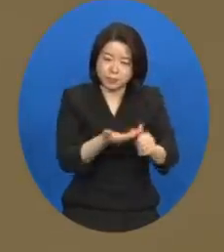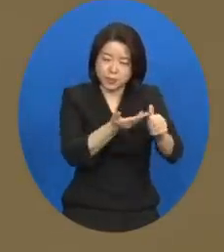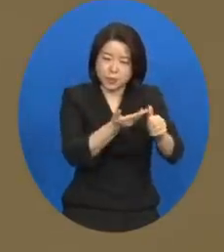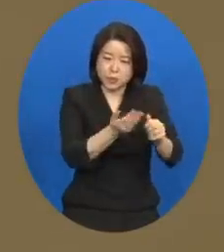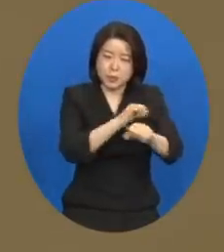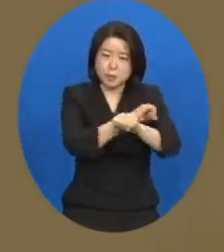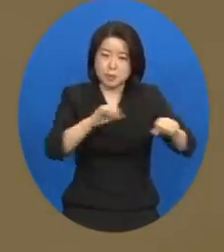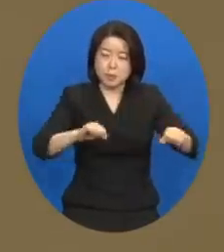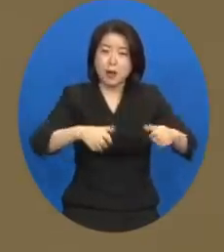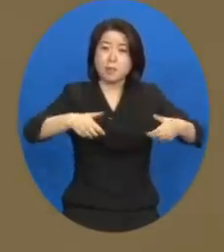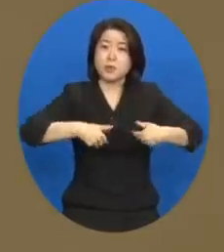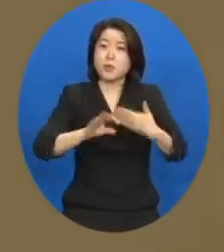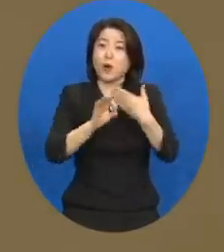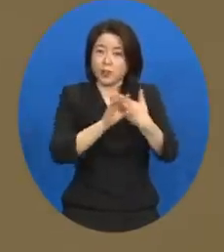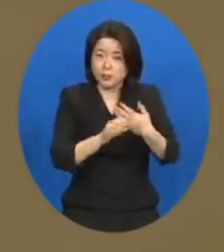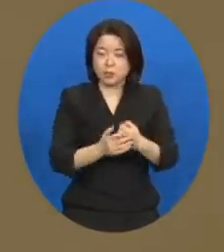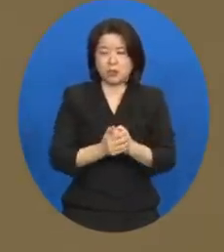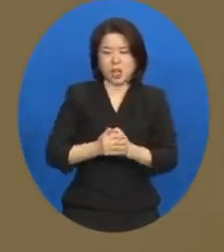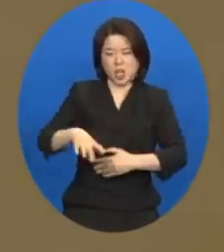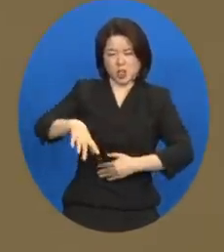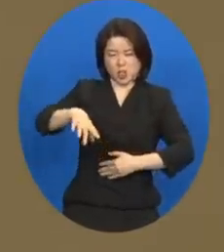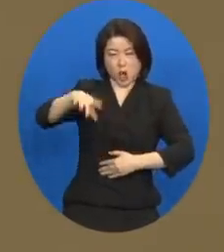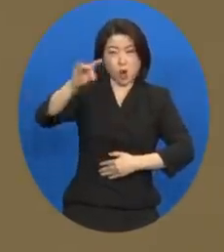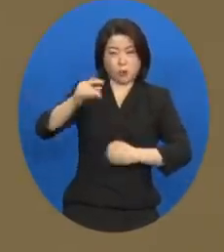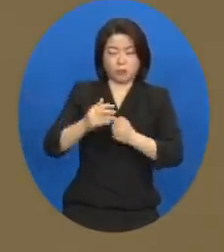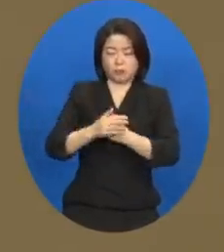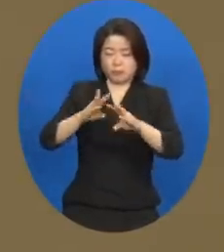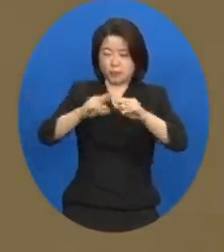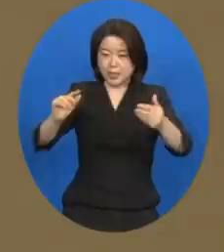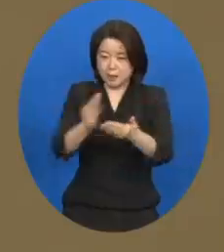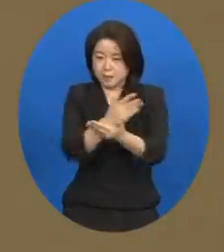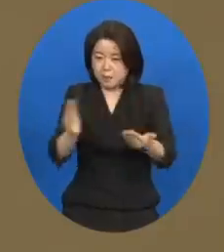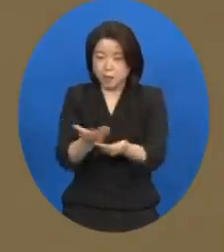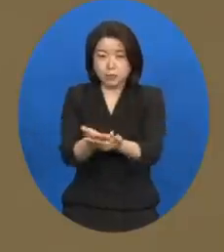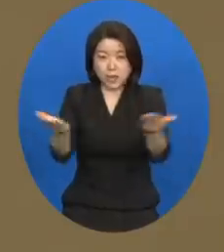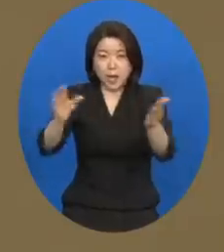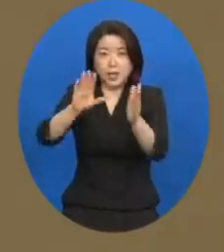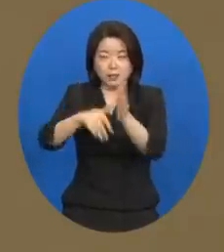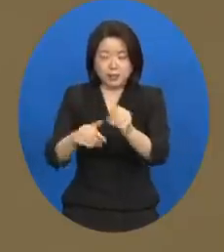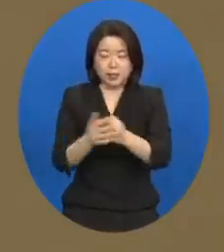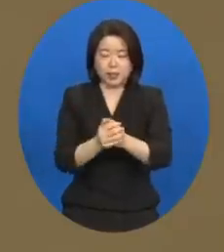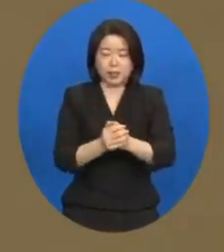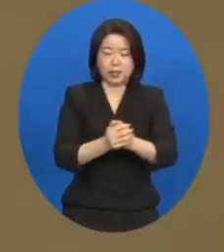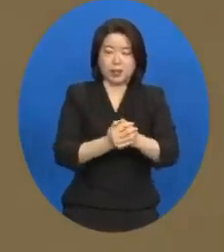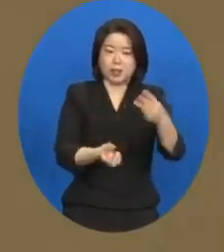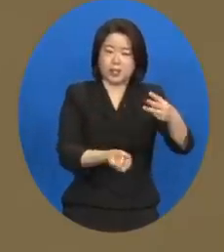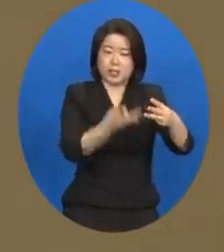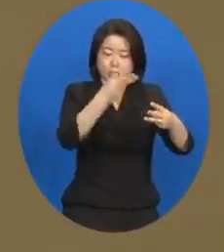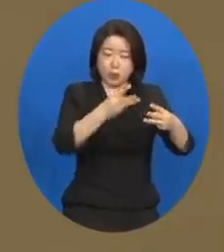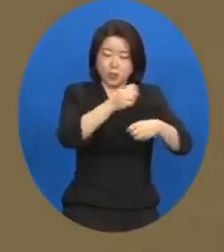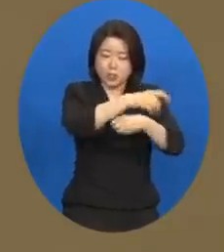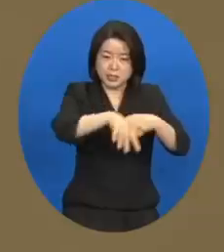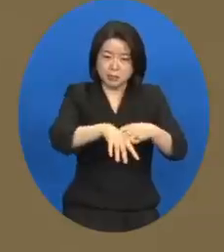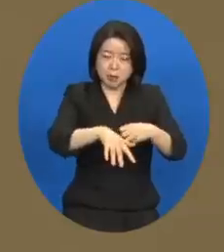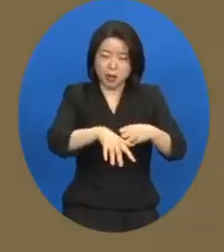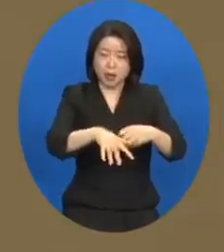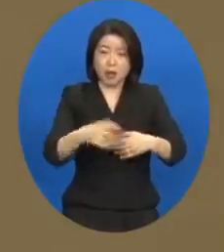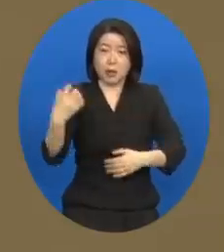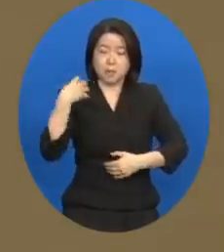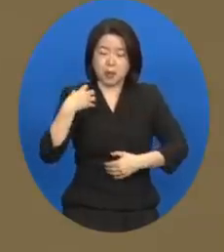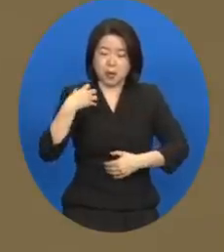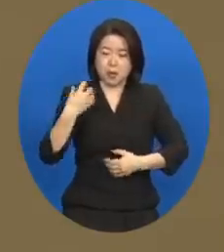필요하다면 애초에 땅 배분할 때 레위 지파 몫으로 땅을